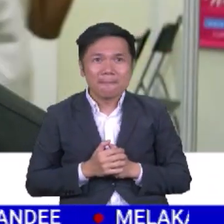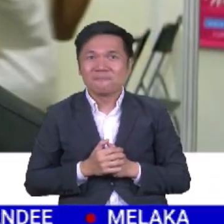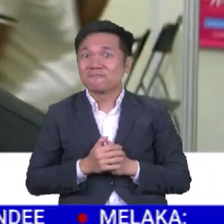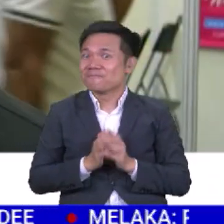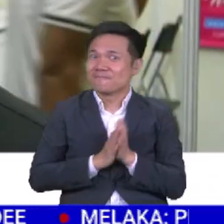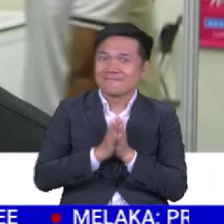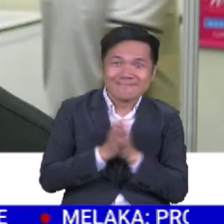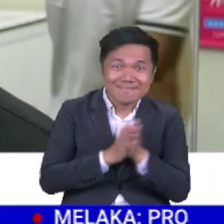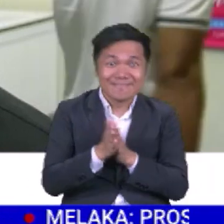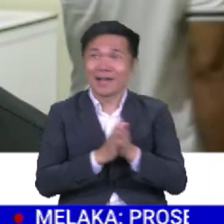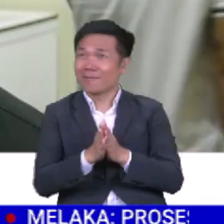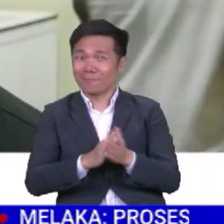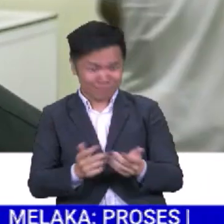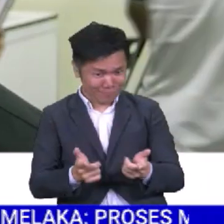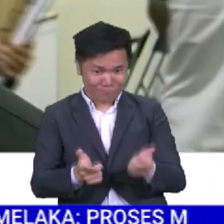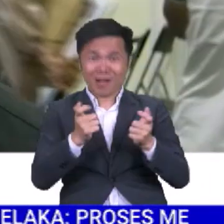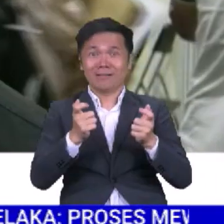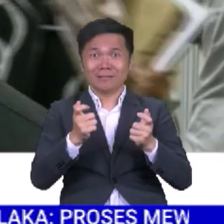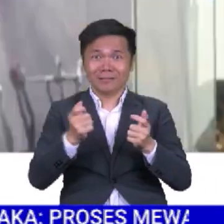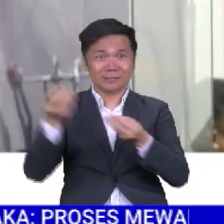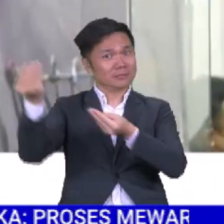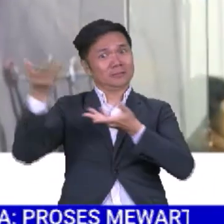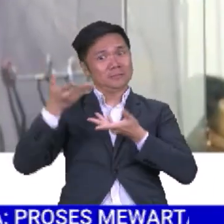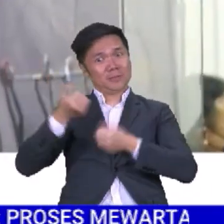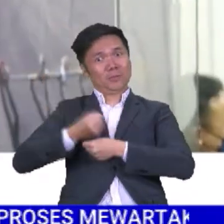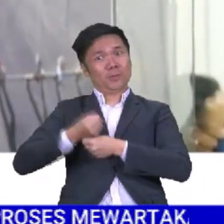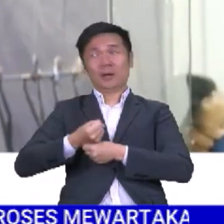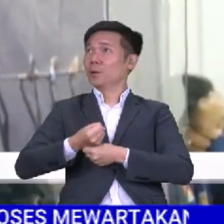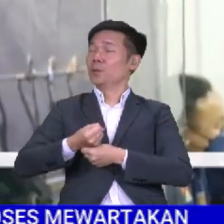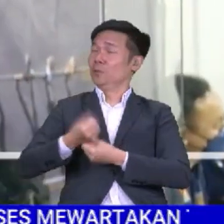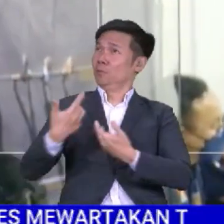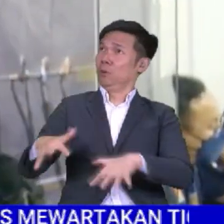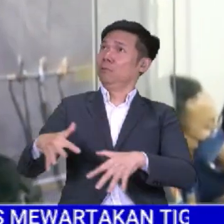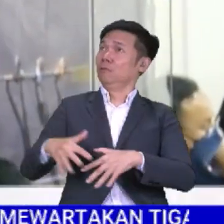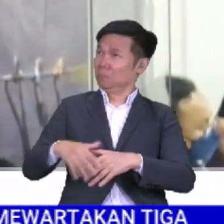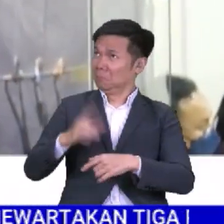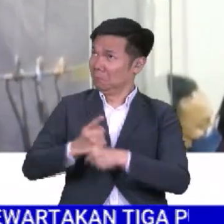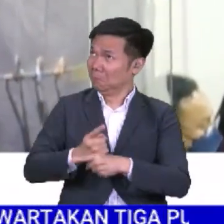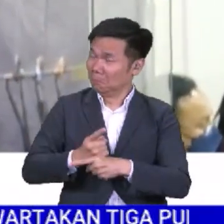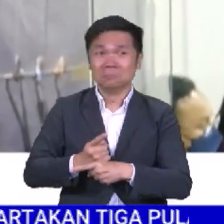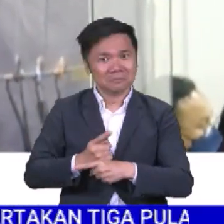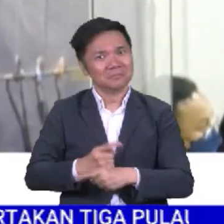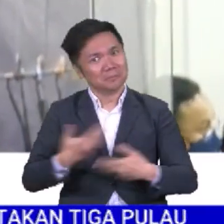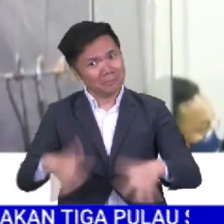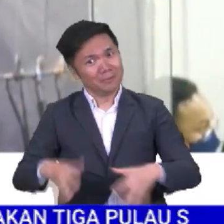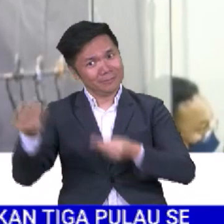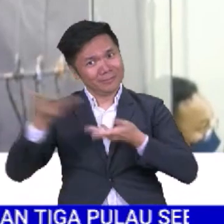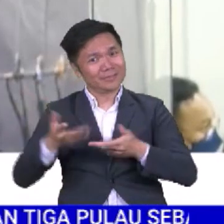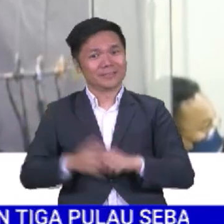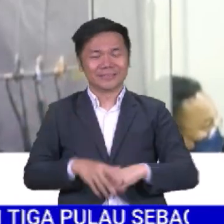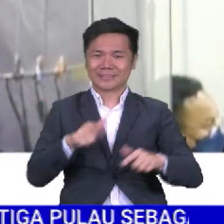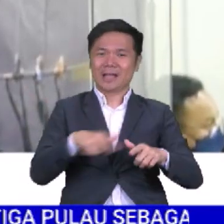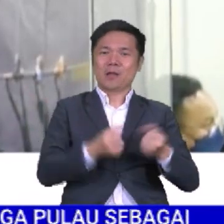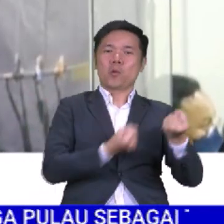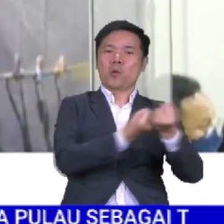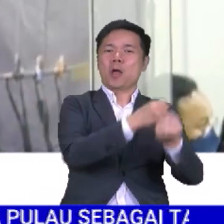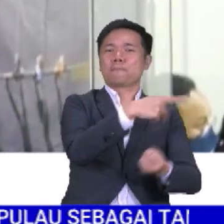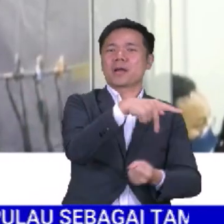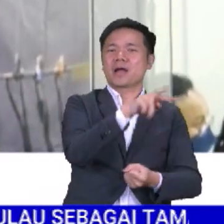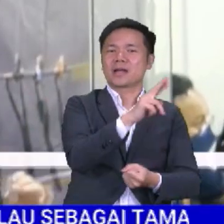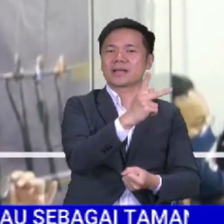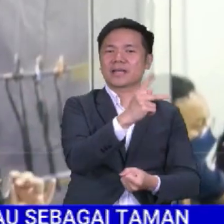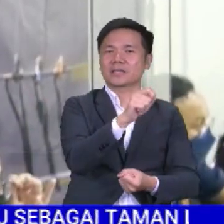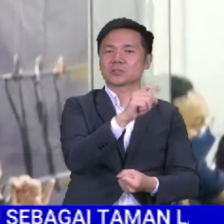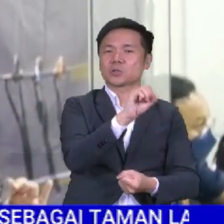Saya tak sangka secepat inilah dapat tawaran tu. Jadi kami pun datang sini untuk menyokong usaha PKSO lah, untuk meningkatkan